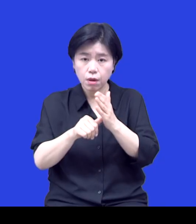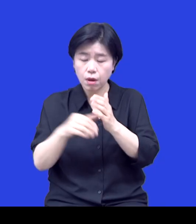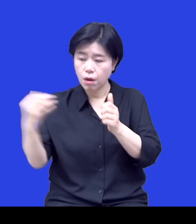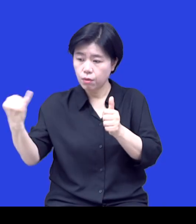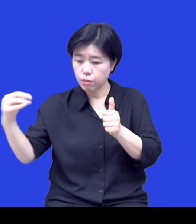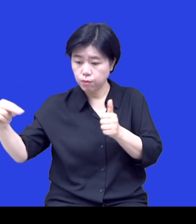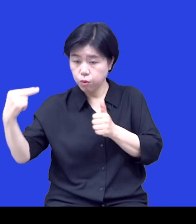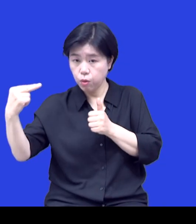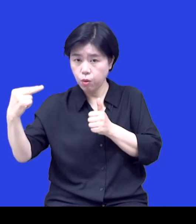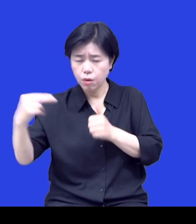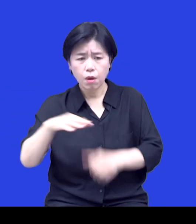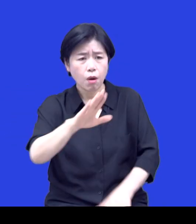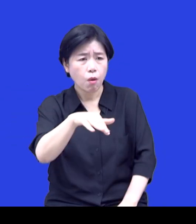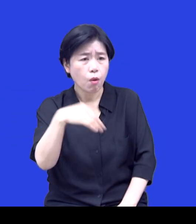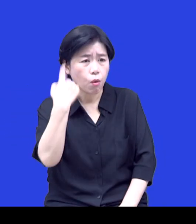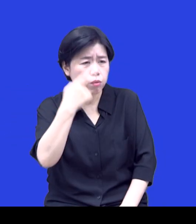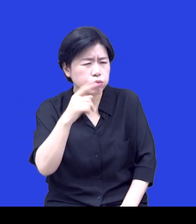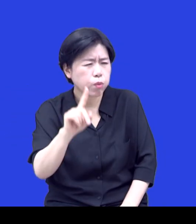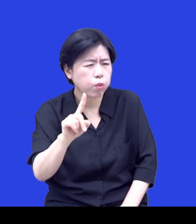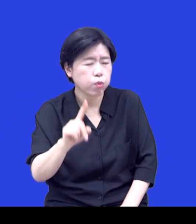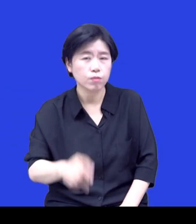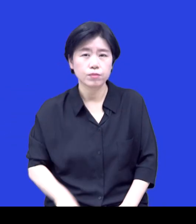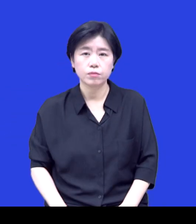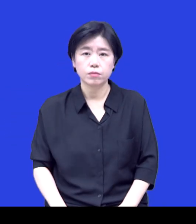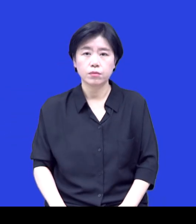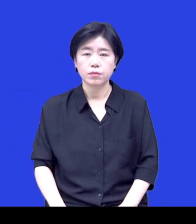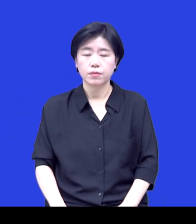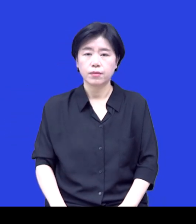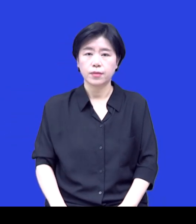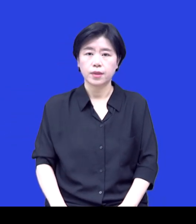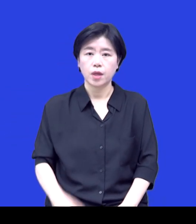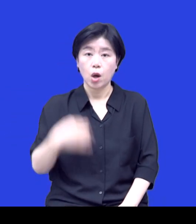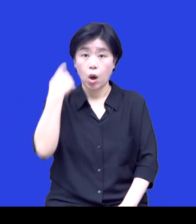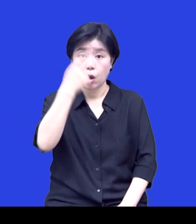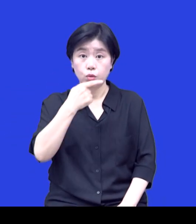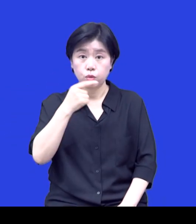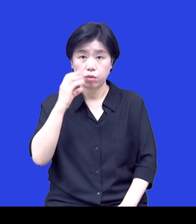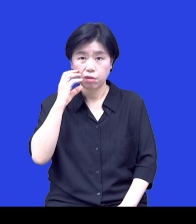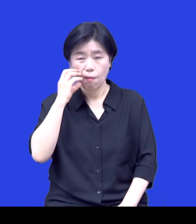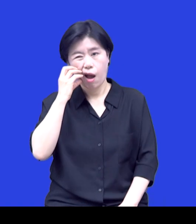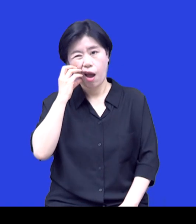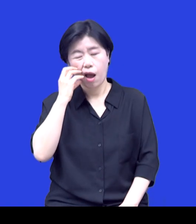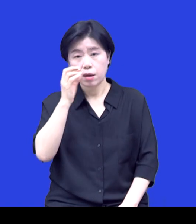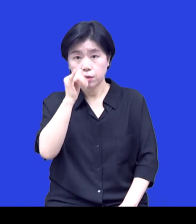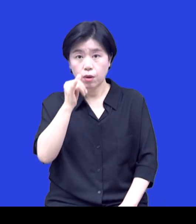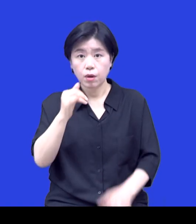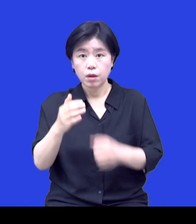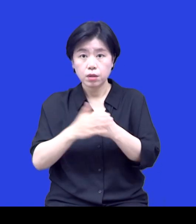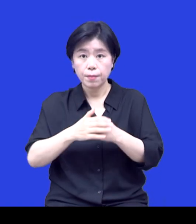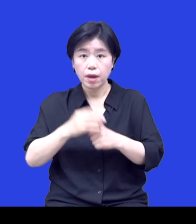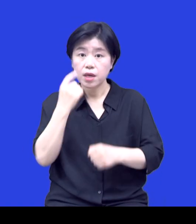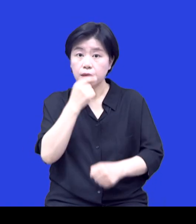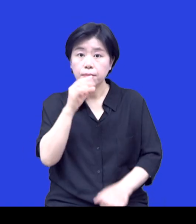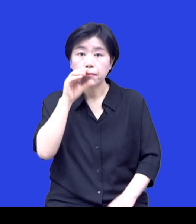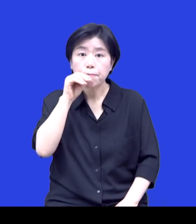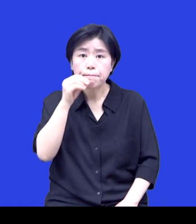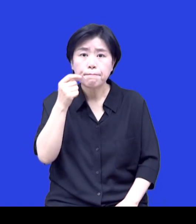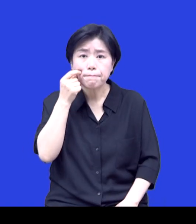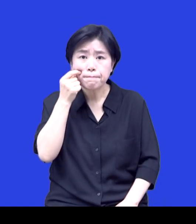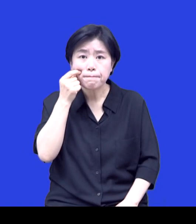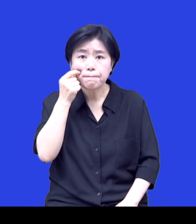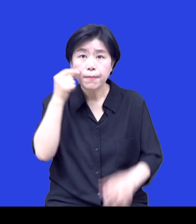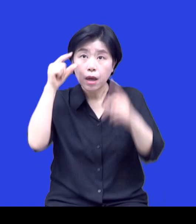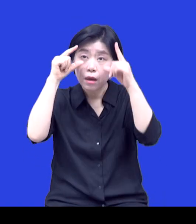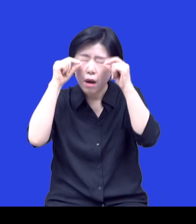그런데 안면마비가 심하게 오면 입에 근육이 풀려가지고 양치할 때 물이 흘러요. 그리고 눈이 감기지를